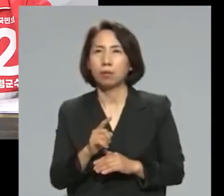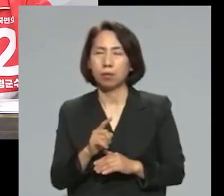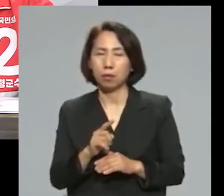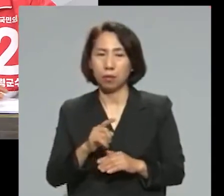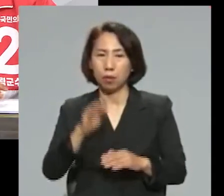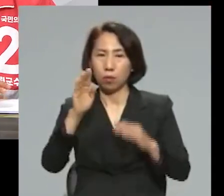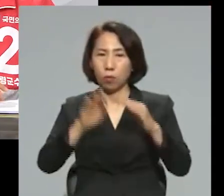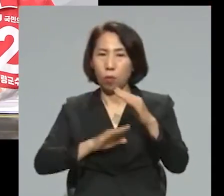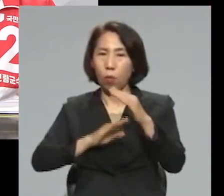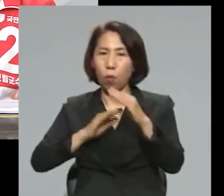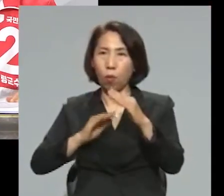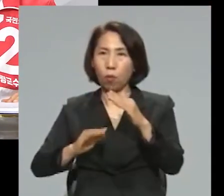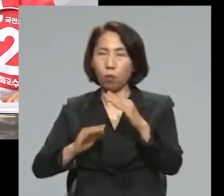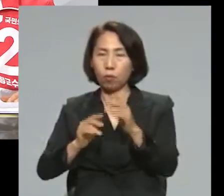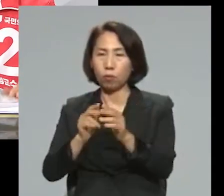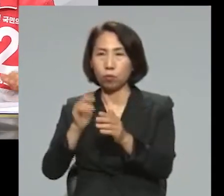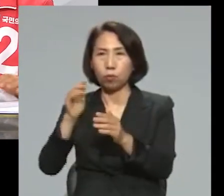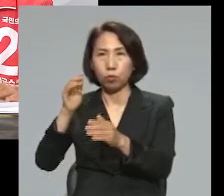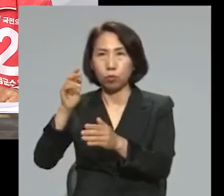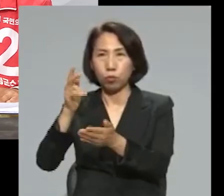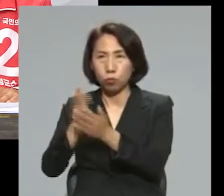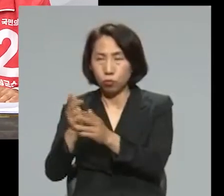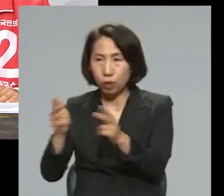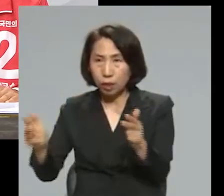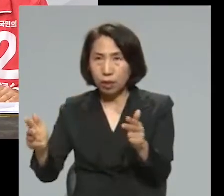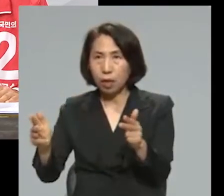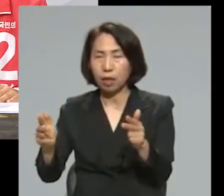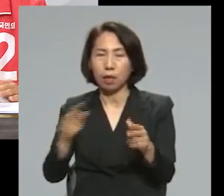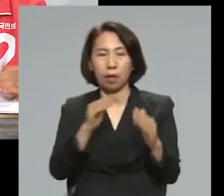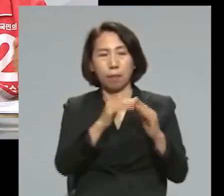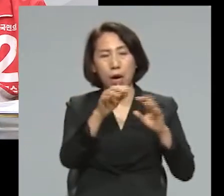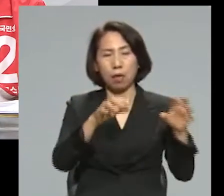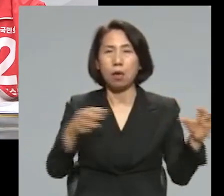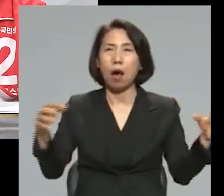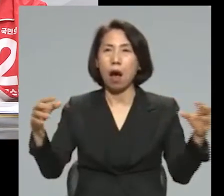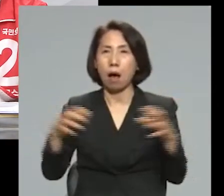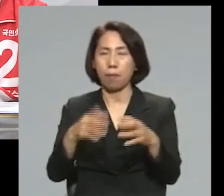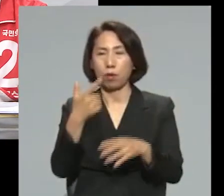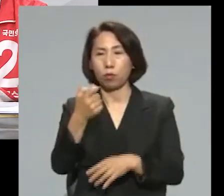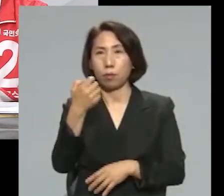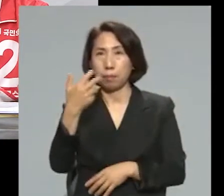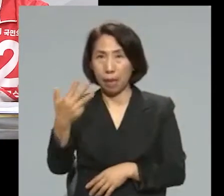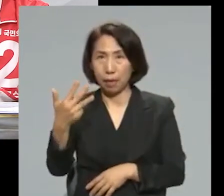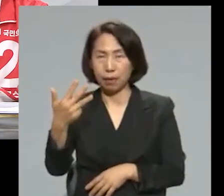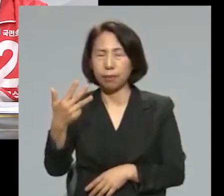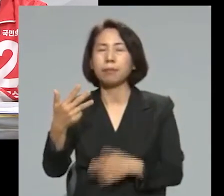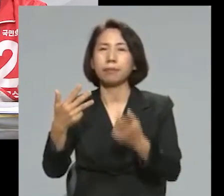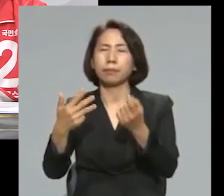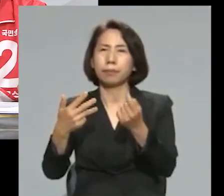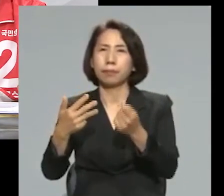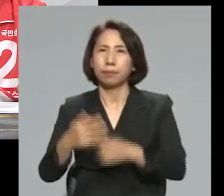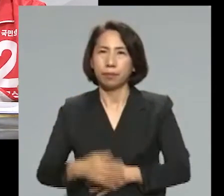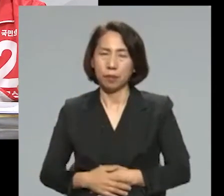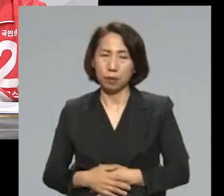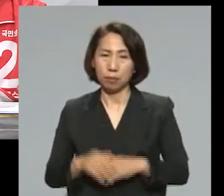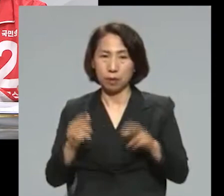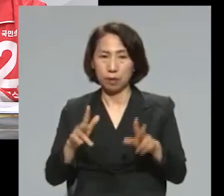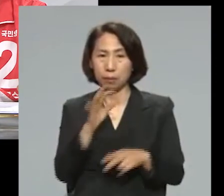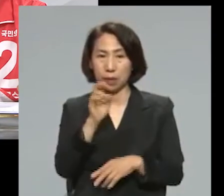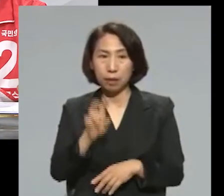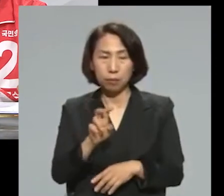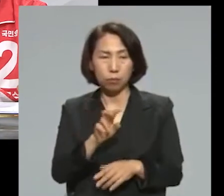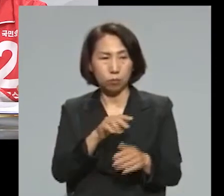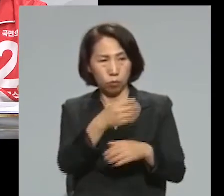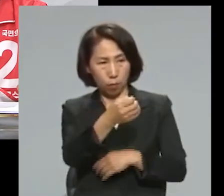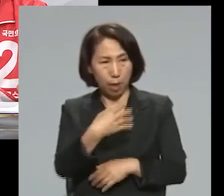공영 주차장과 마을 주차장을 합쳐서 현재 68개로 되어 있습니다. 그러면 현재 우리가 임 후보께서